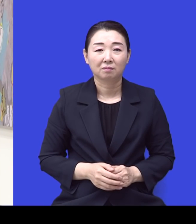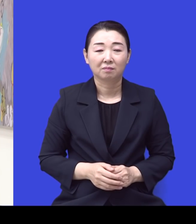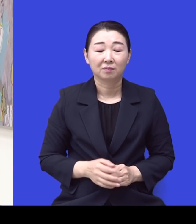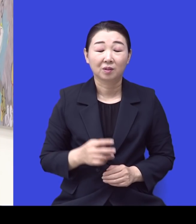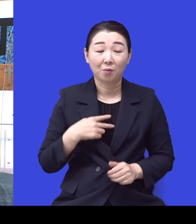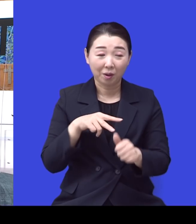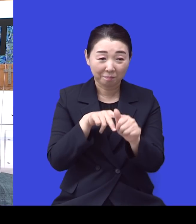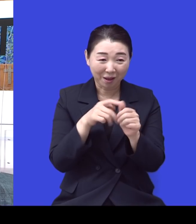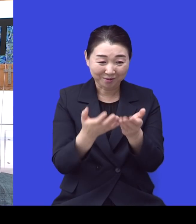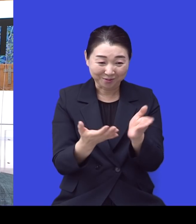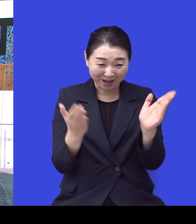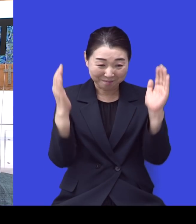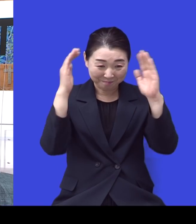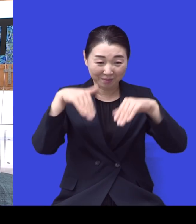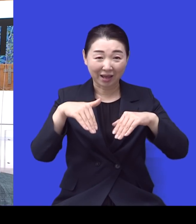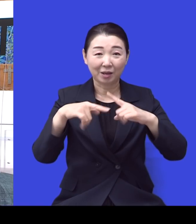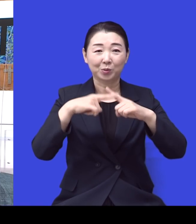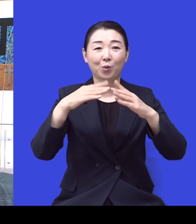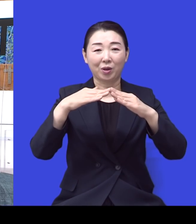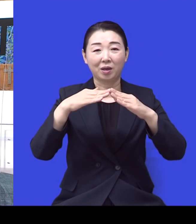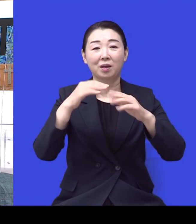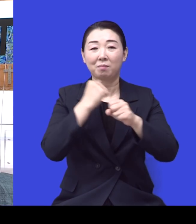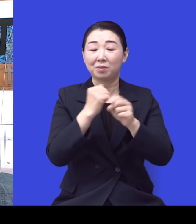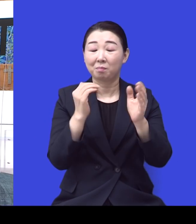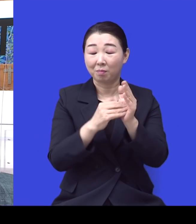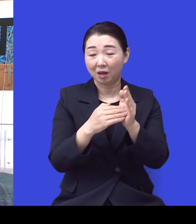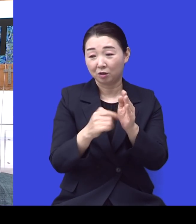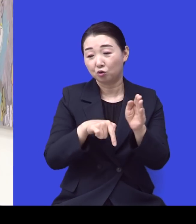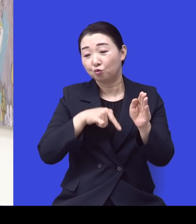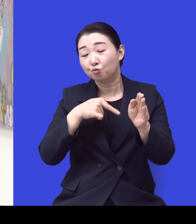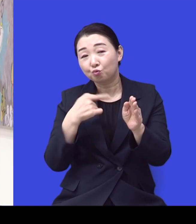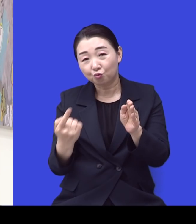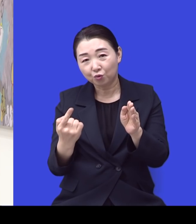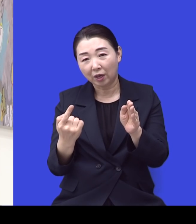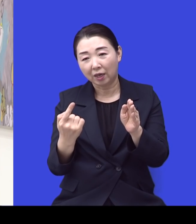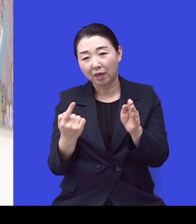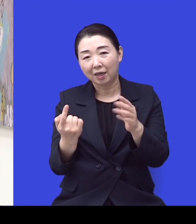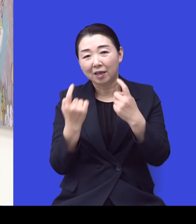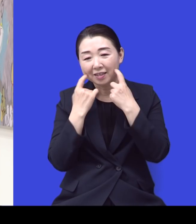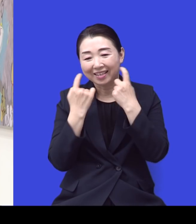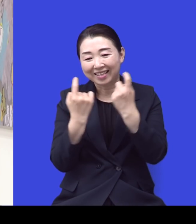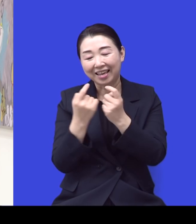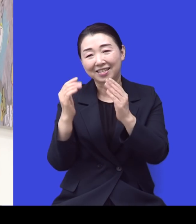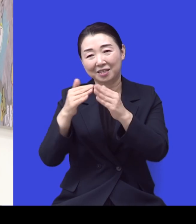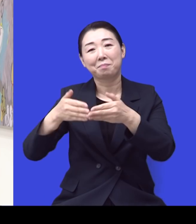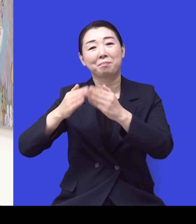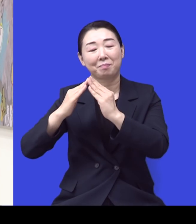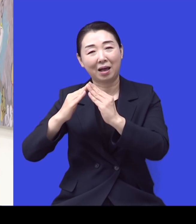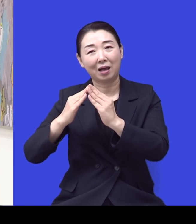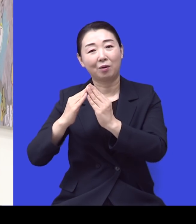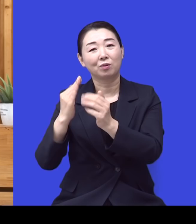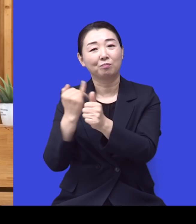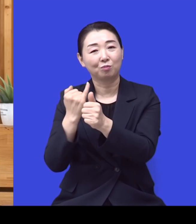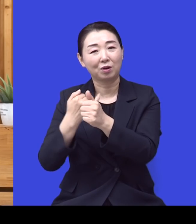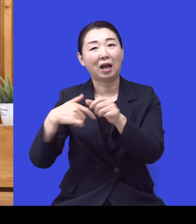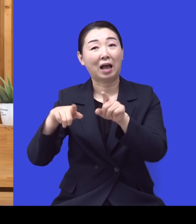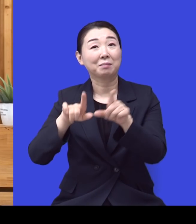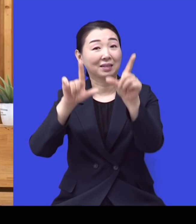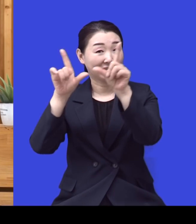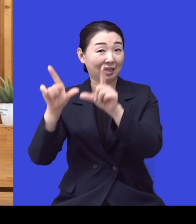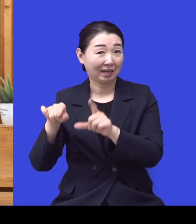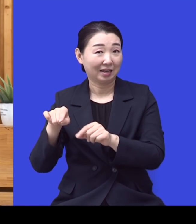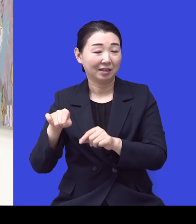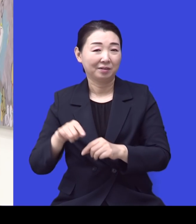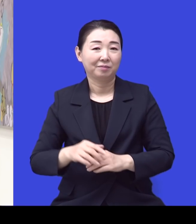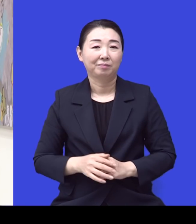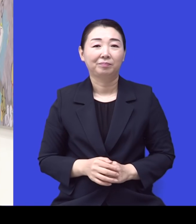마구간을 헐어서 이제 교회를 삼고 그 옆방 뒤에다가 사택을 해서 집사람이랑 같이 누워서 조그만 방인데 예, 예.